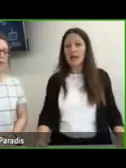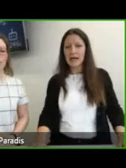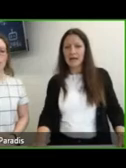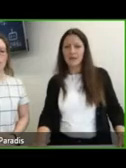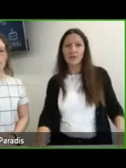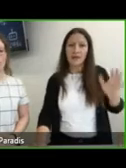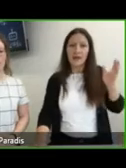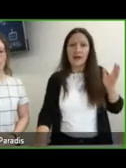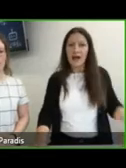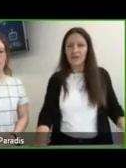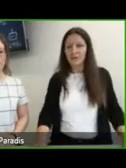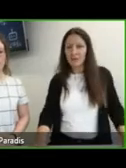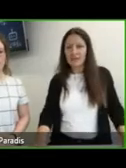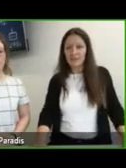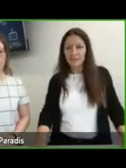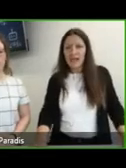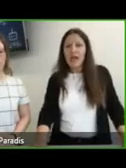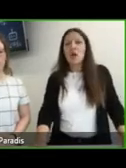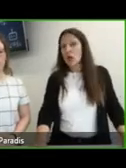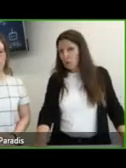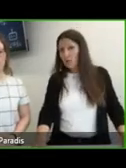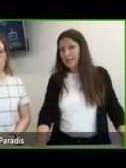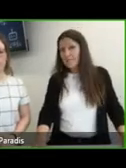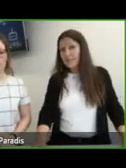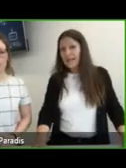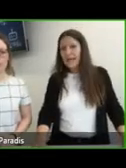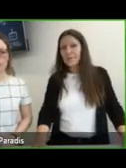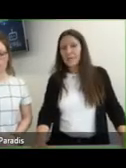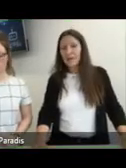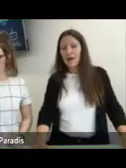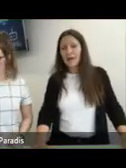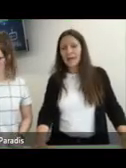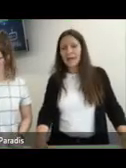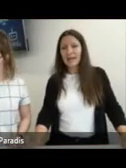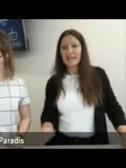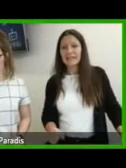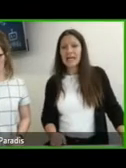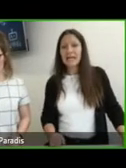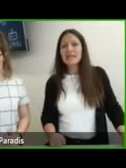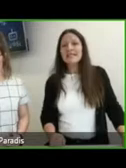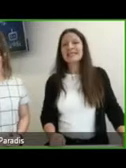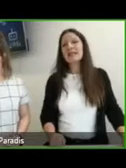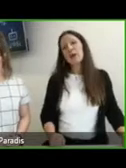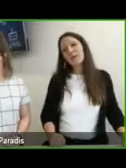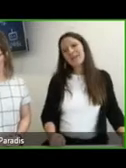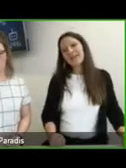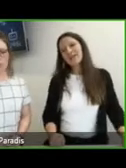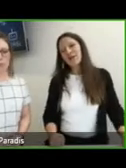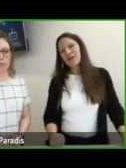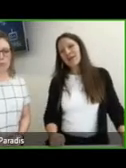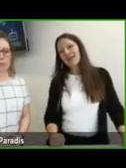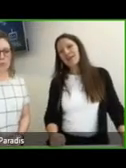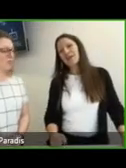Oui, oui, c'est ça. Le deuxième biais qui est intéressant, c'est le